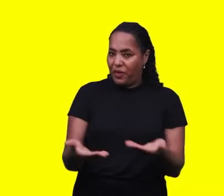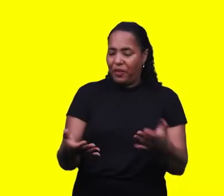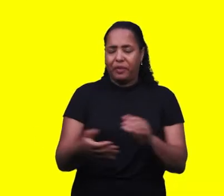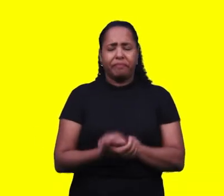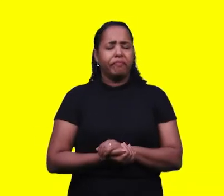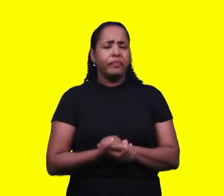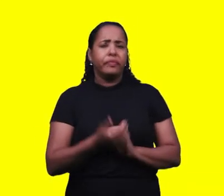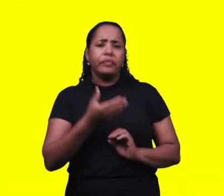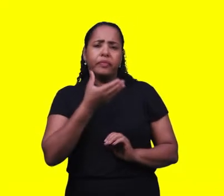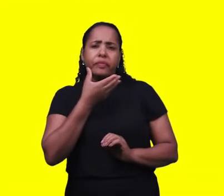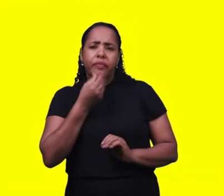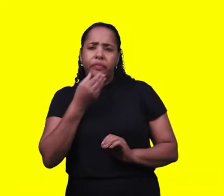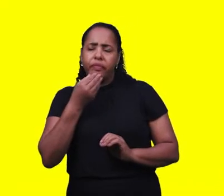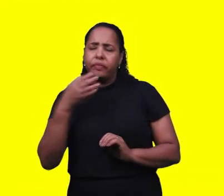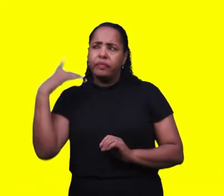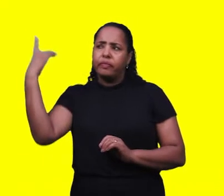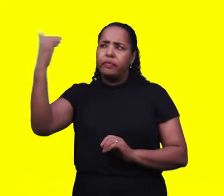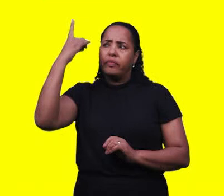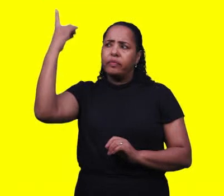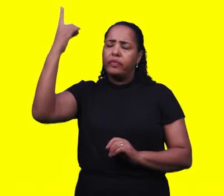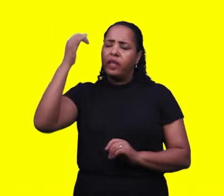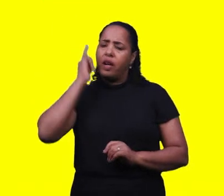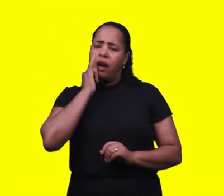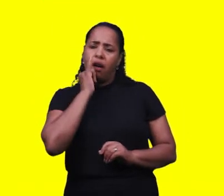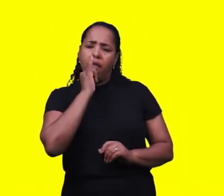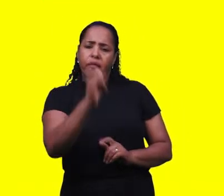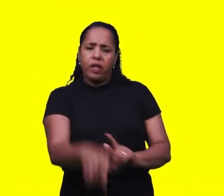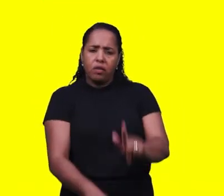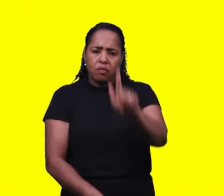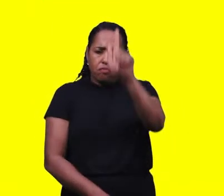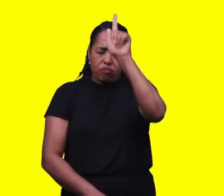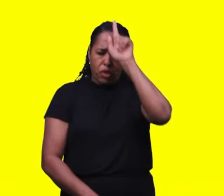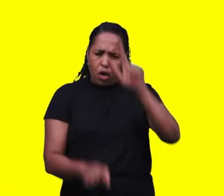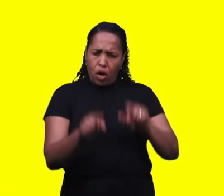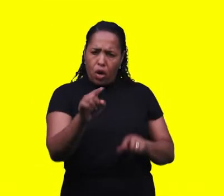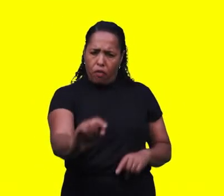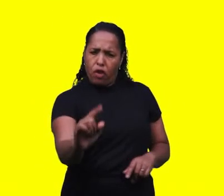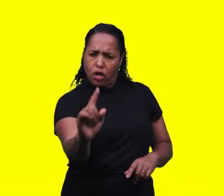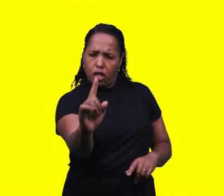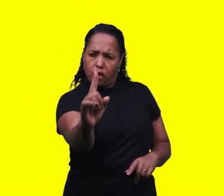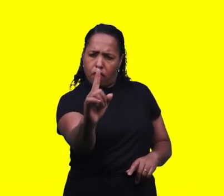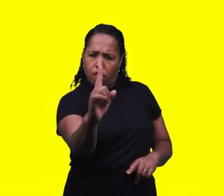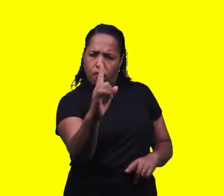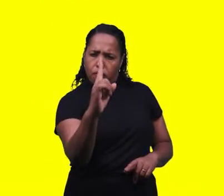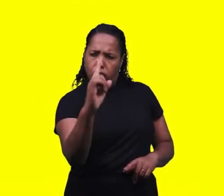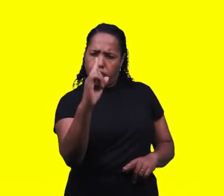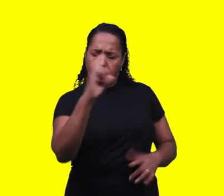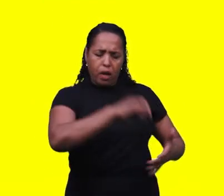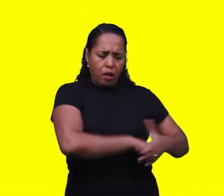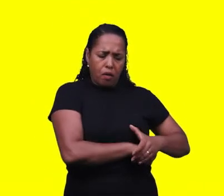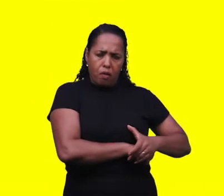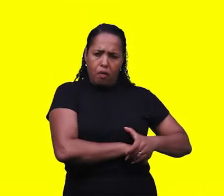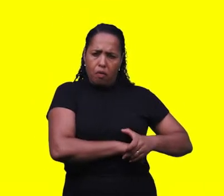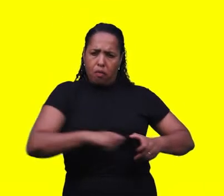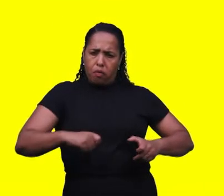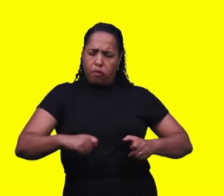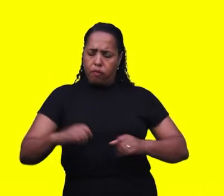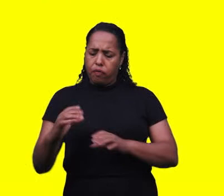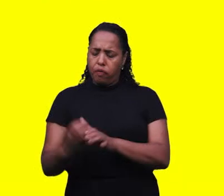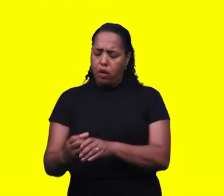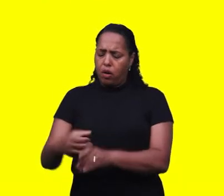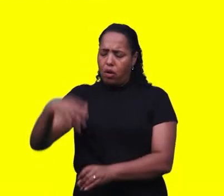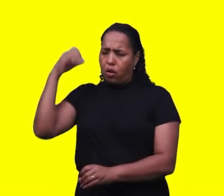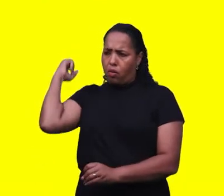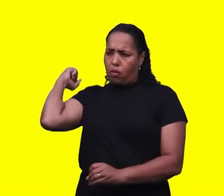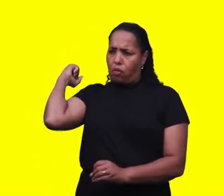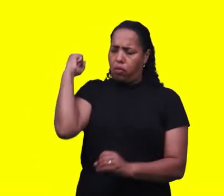pour notre étude. David, il a dit aux Philistins, tu viens à moi avec tes